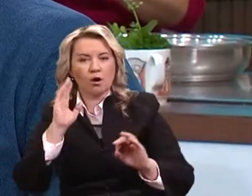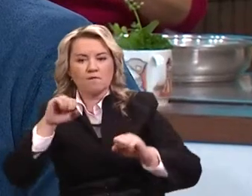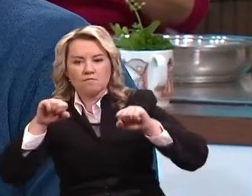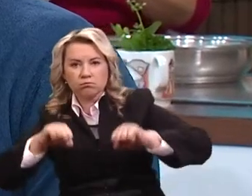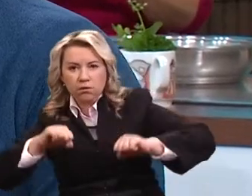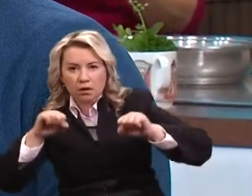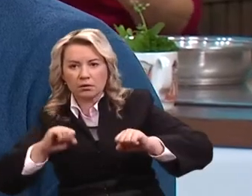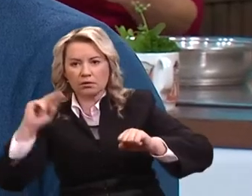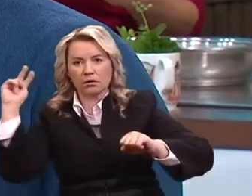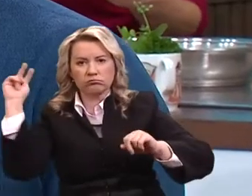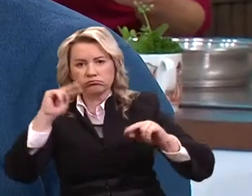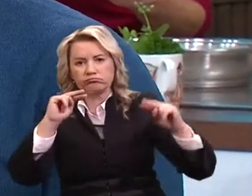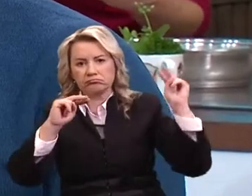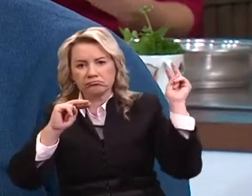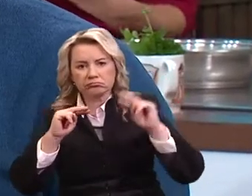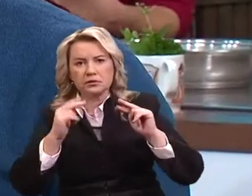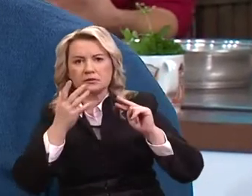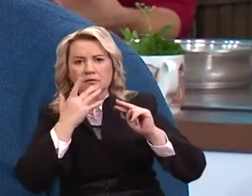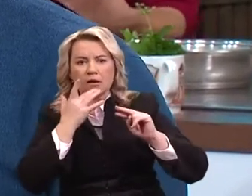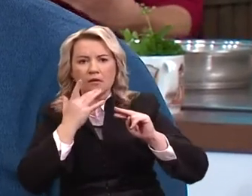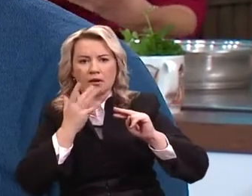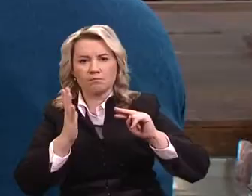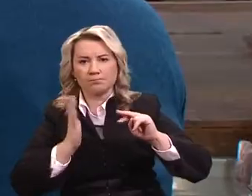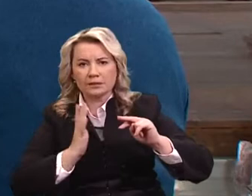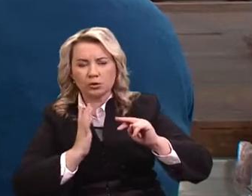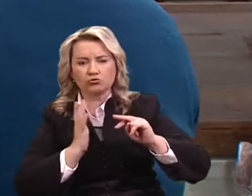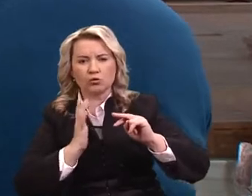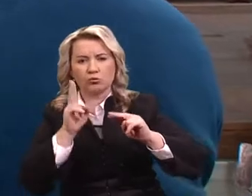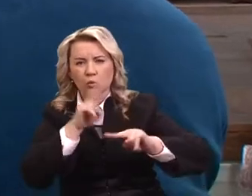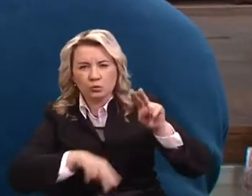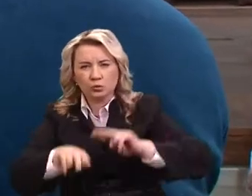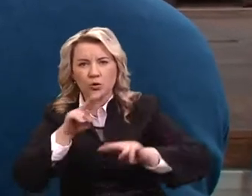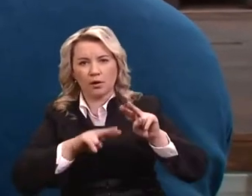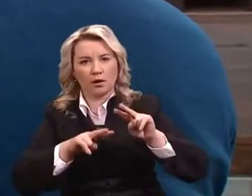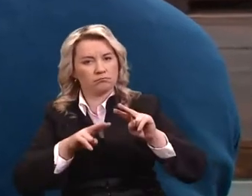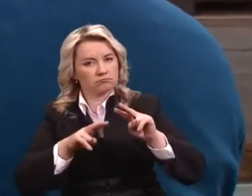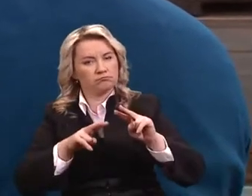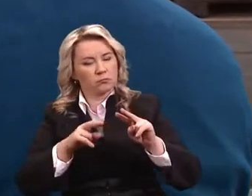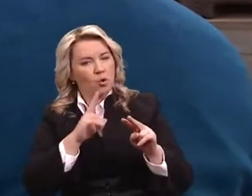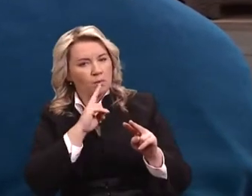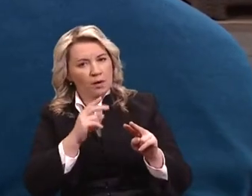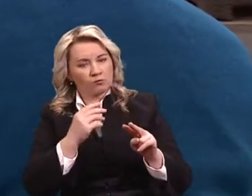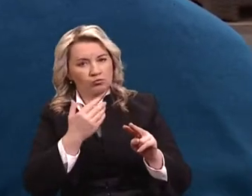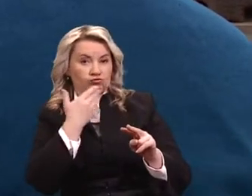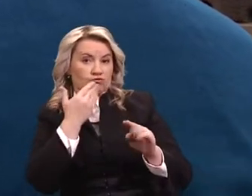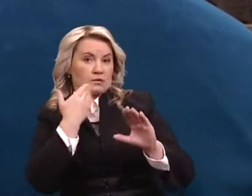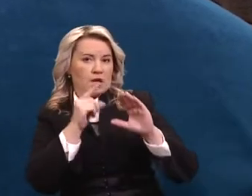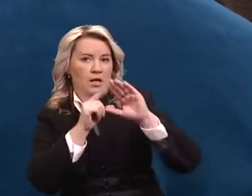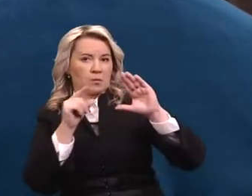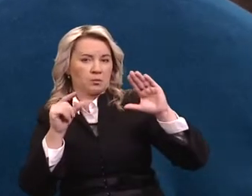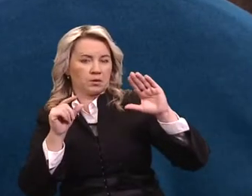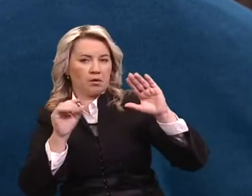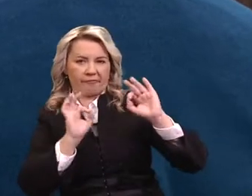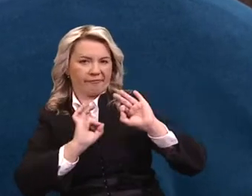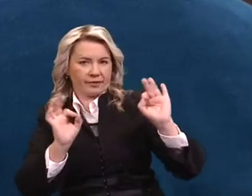máme platební brány, jaké nástroje vůbec dneska můžeme k té platbě používat. To znamená, za mě dneska jsme opravdu zemí, která je extrémně pokroková. Když si